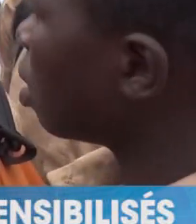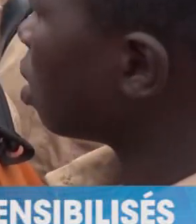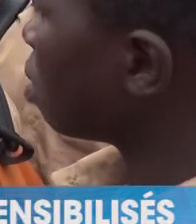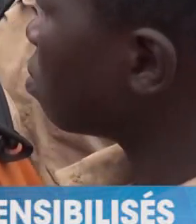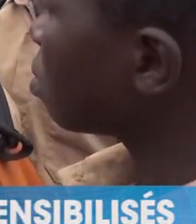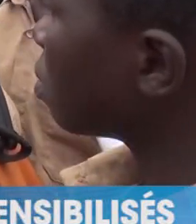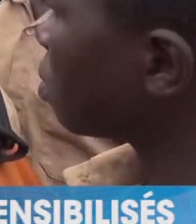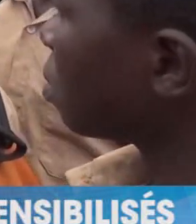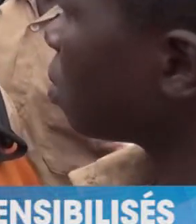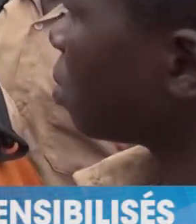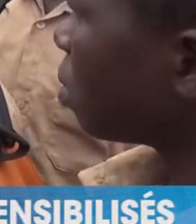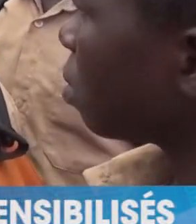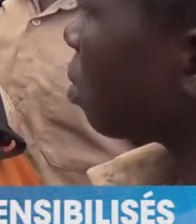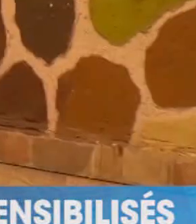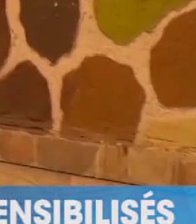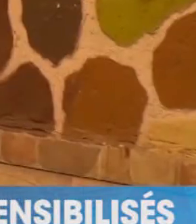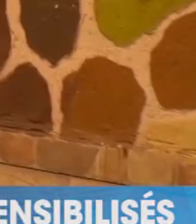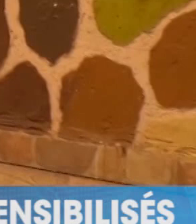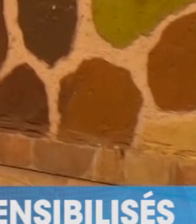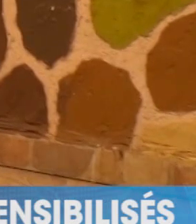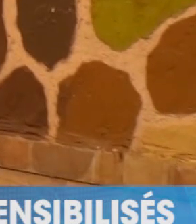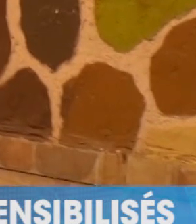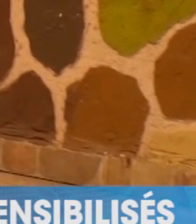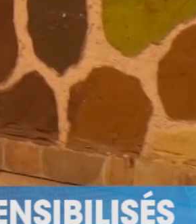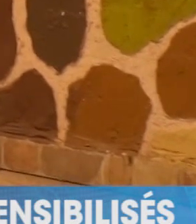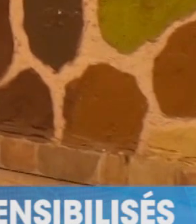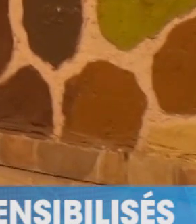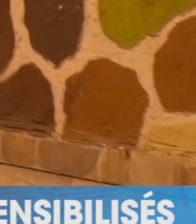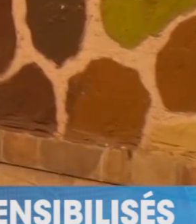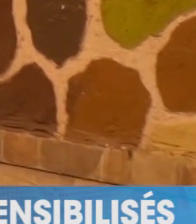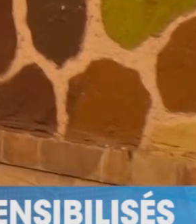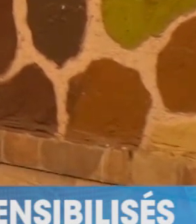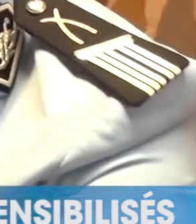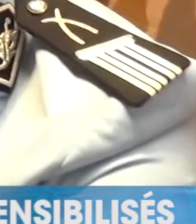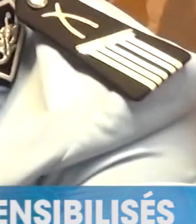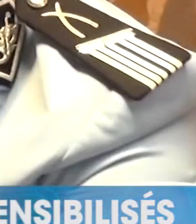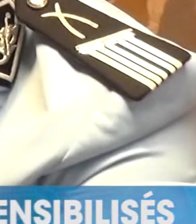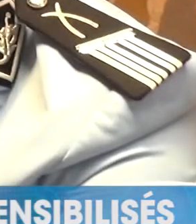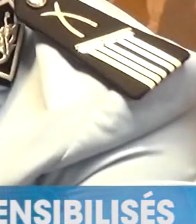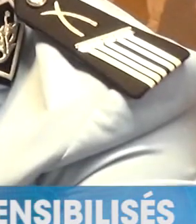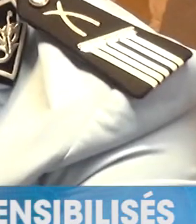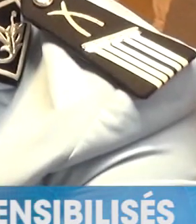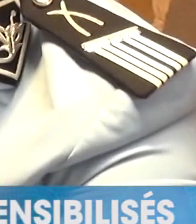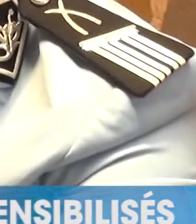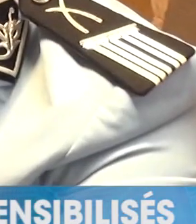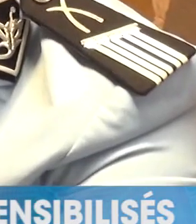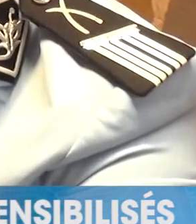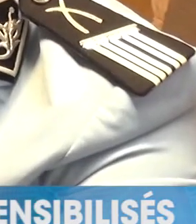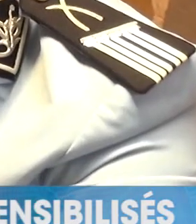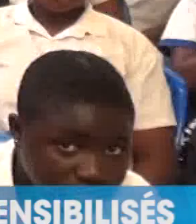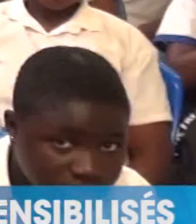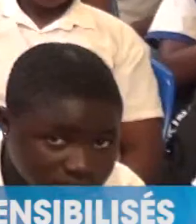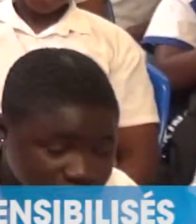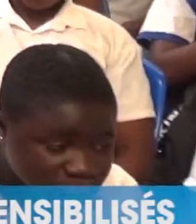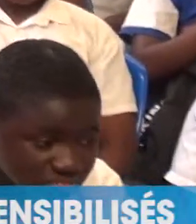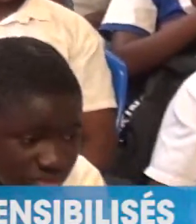Côte d'Ivoire, a accueilli récemment une campagne de sensibilisation contre la drogue, une initiative de la direction des stupéfiants et